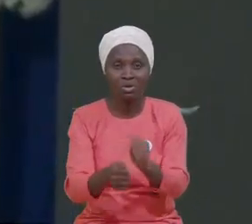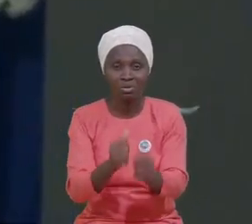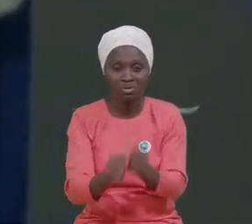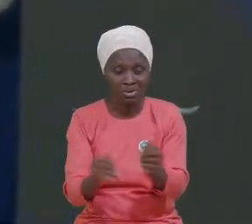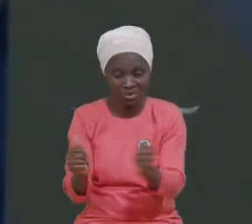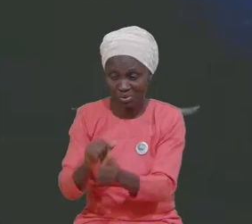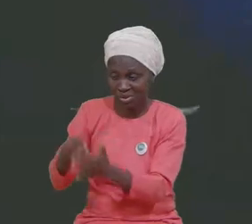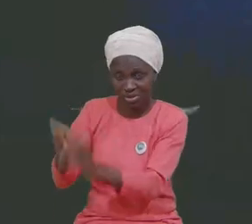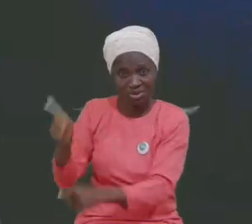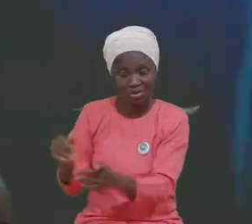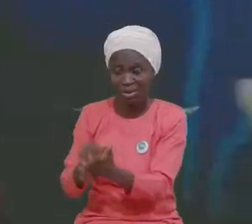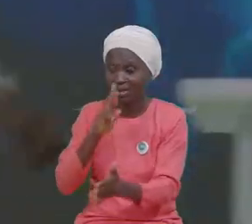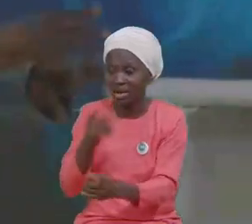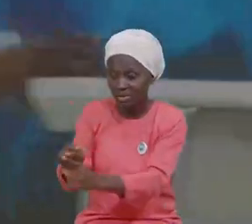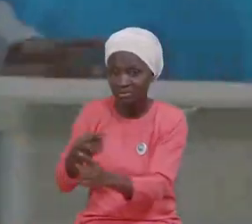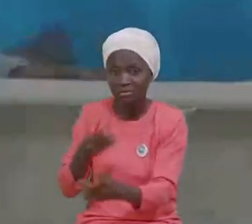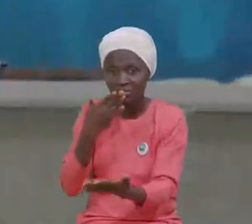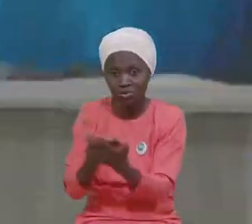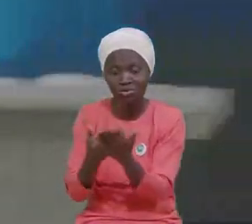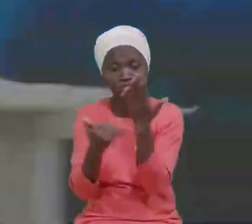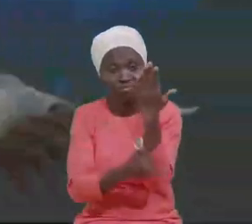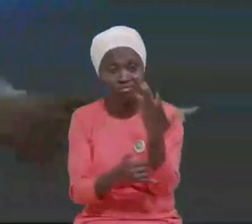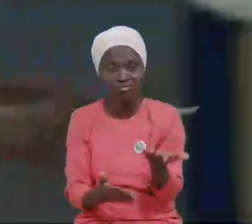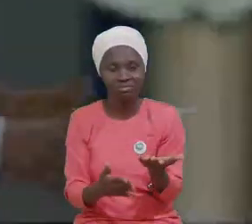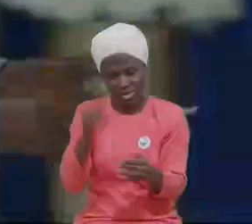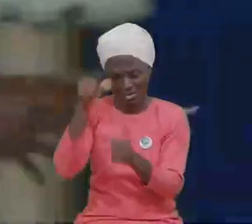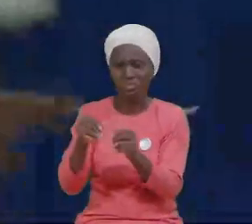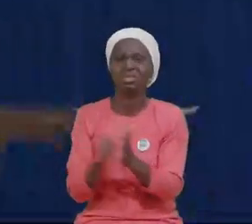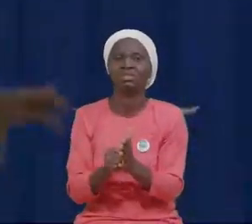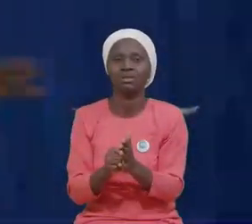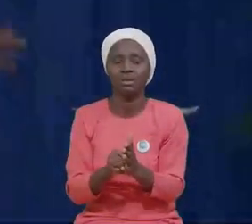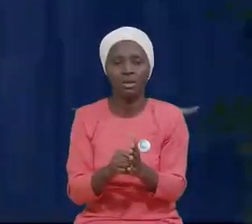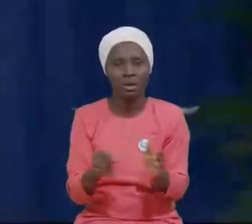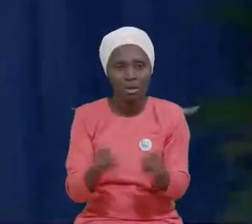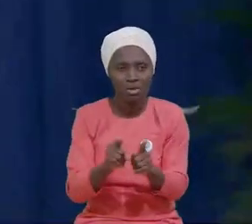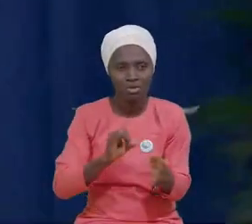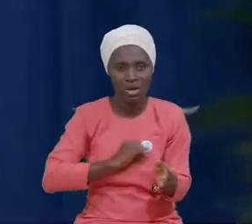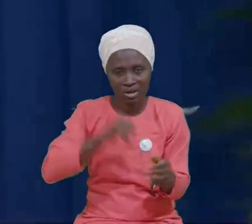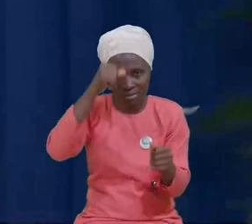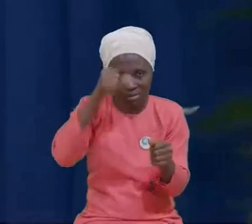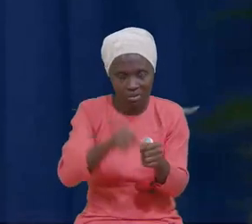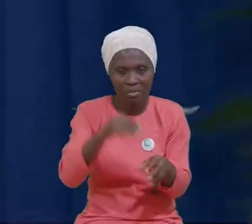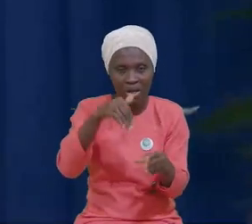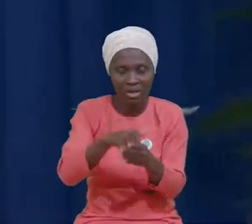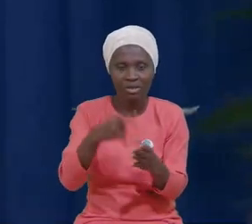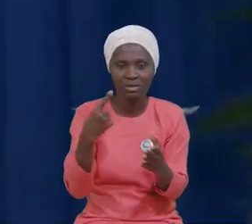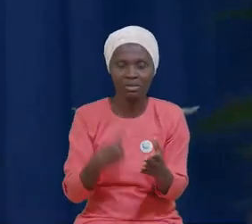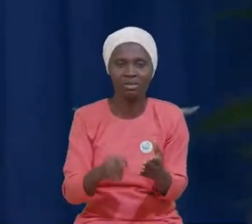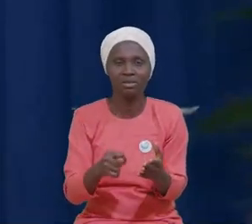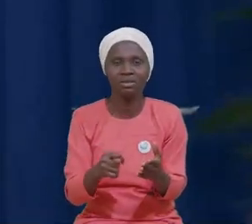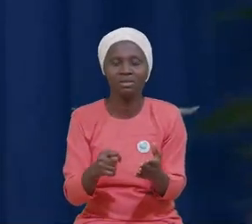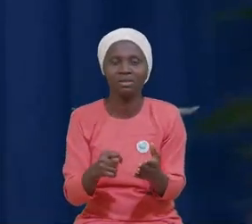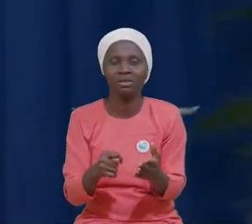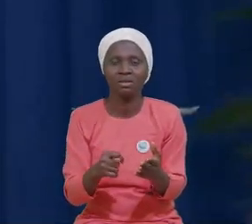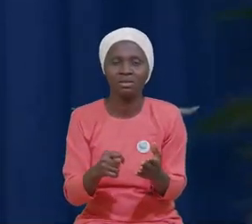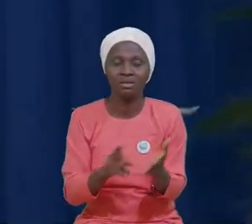grandes villes. Ah, je me rappelle encore. Je me rappelle à l'université, un professeur, le chef